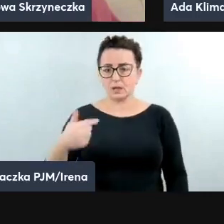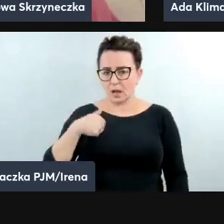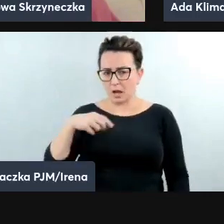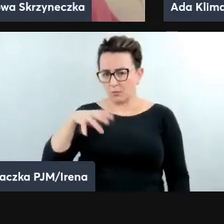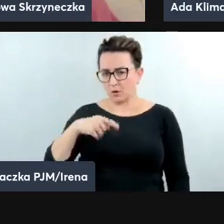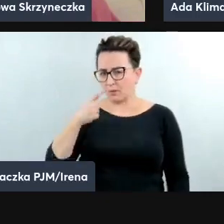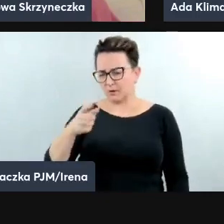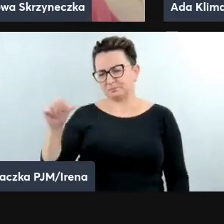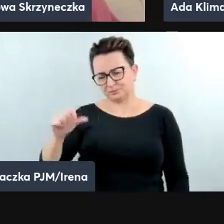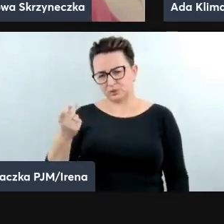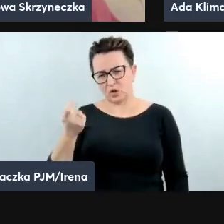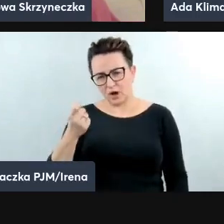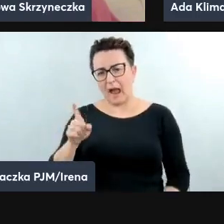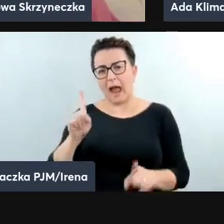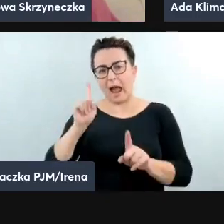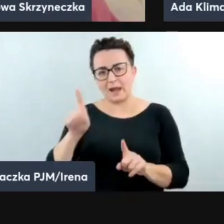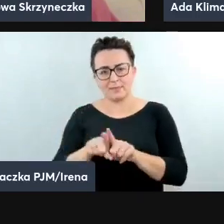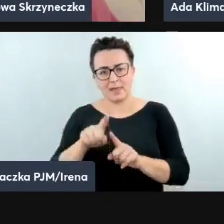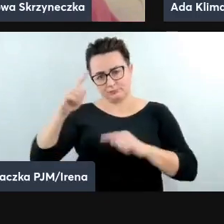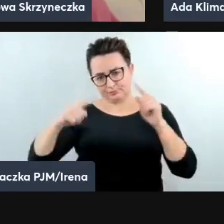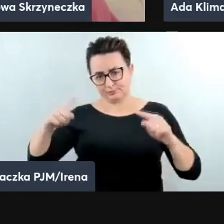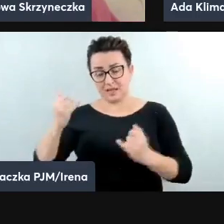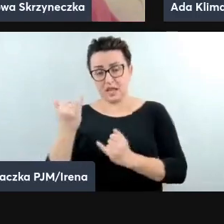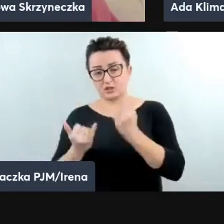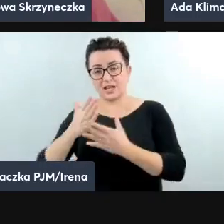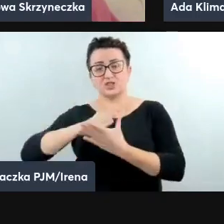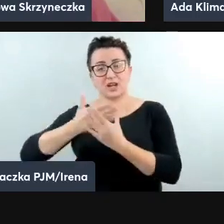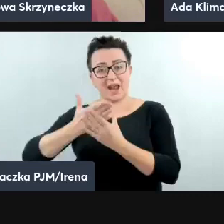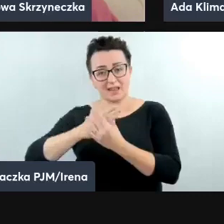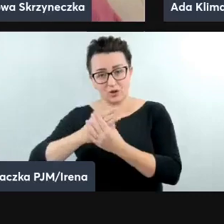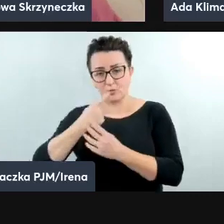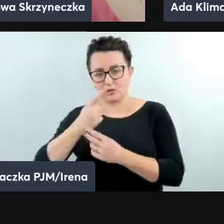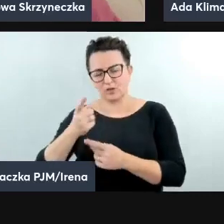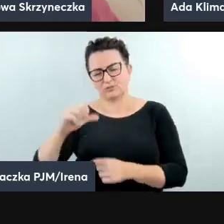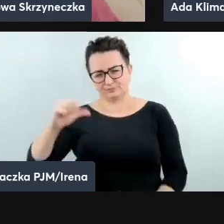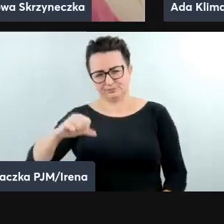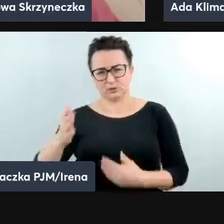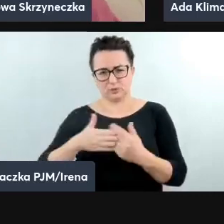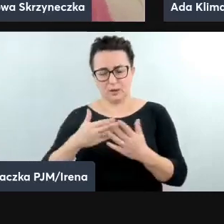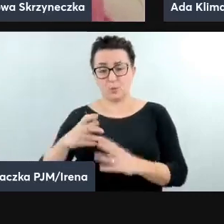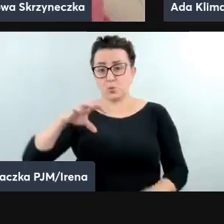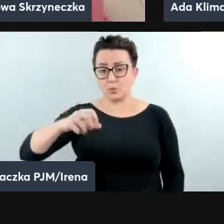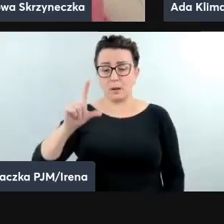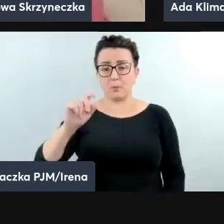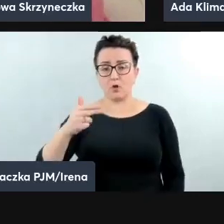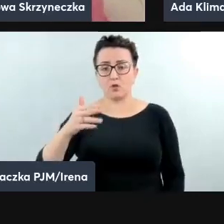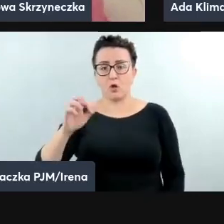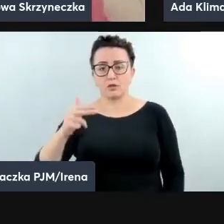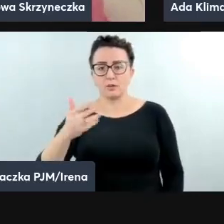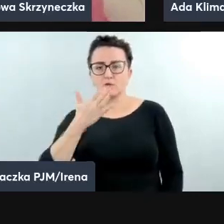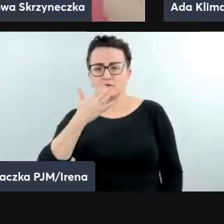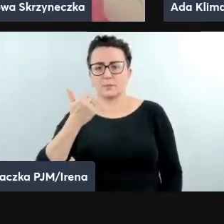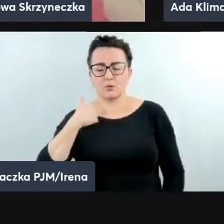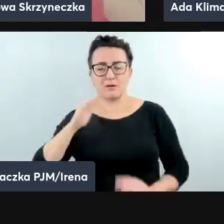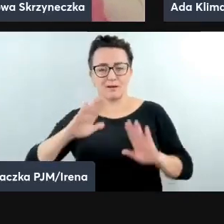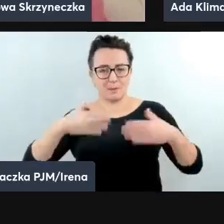średnią wyciągnąć, to jest kiepsko. Trochę tak jak Grupa Ponton mówiła, nie, miał w swoim raporcie, że WDŻ ty na dwóje,